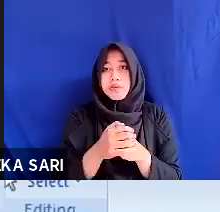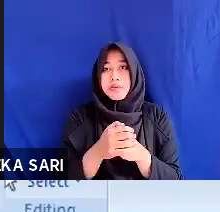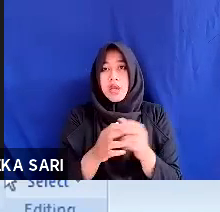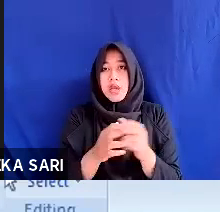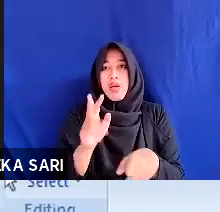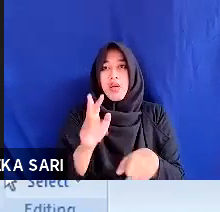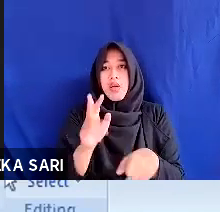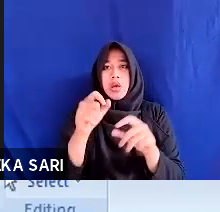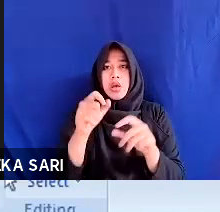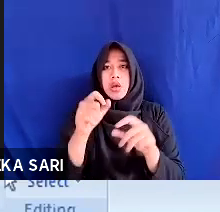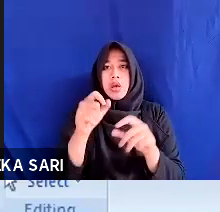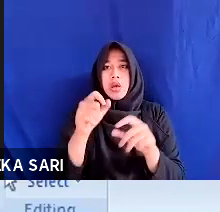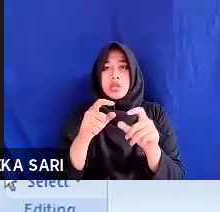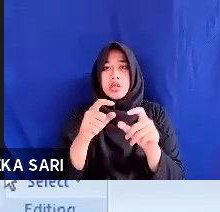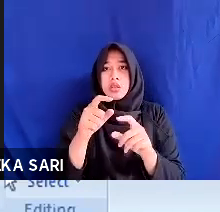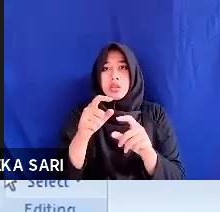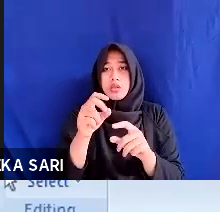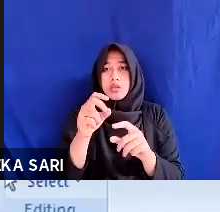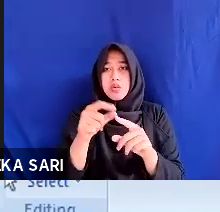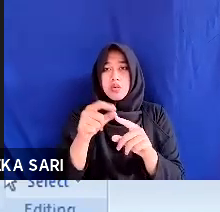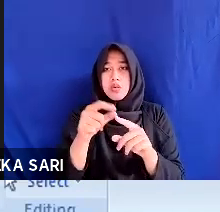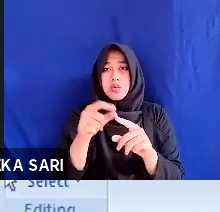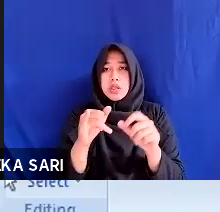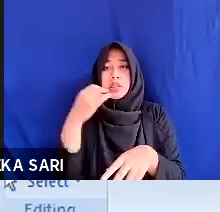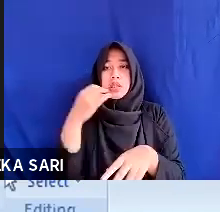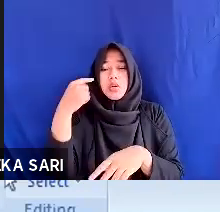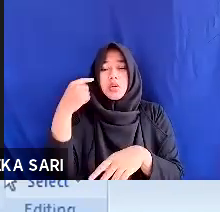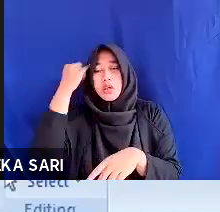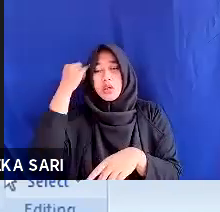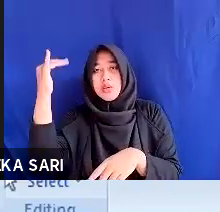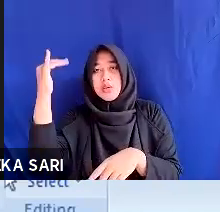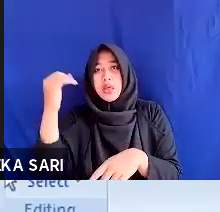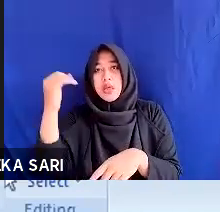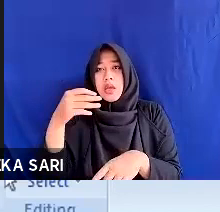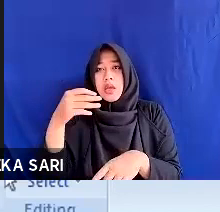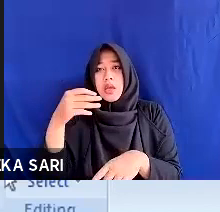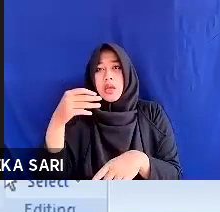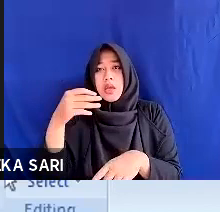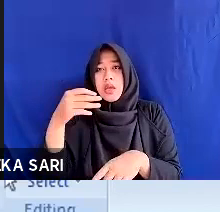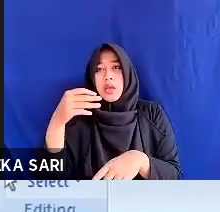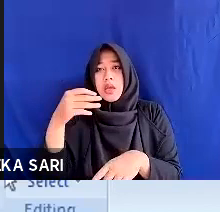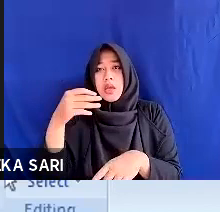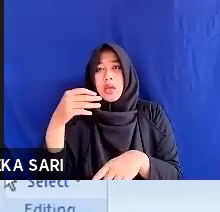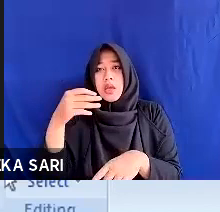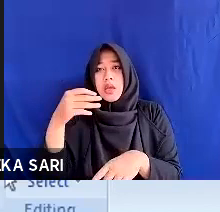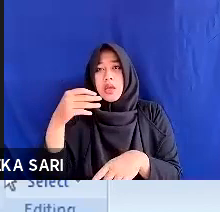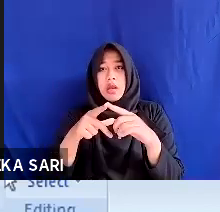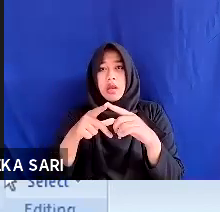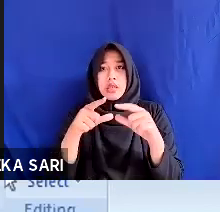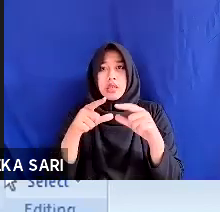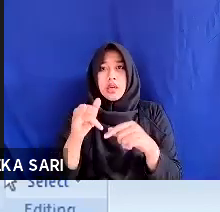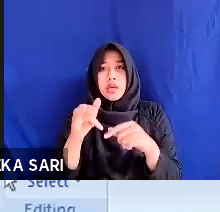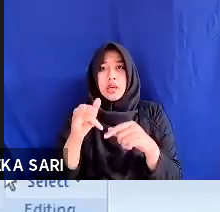terinspirasi oleh buku Renat Kasali, Disruption. Jadi sesungguhnya hari ini dunia itu sedang